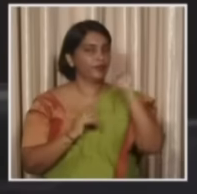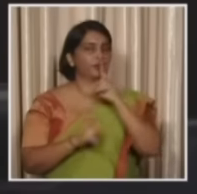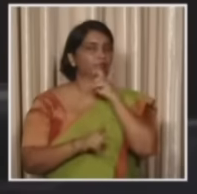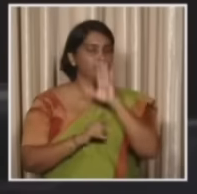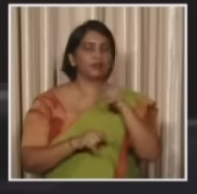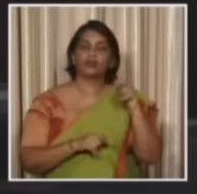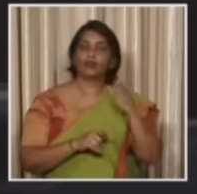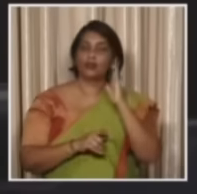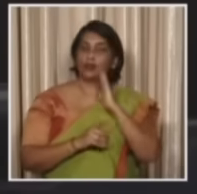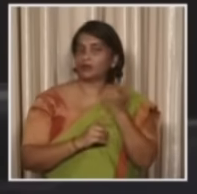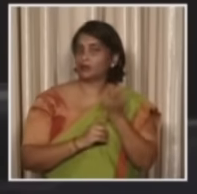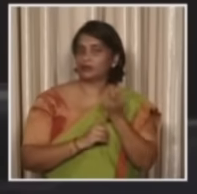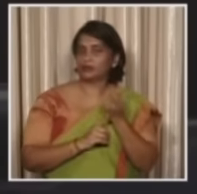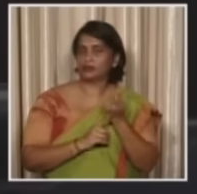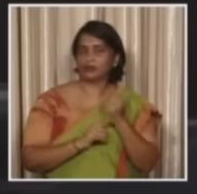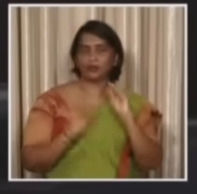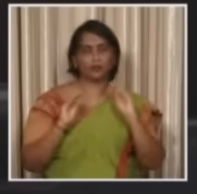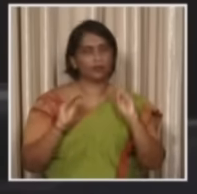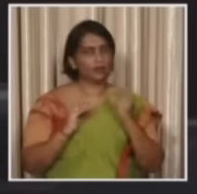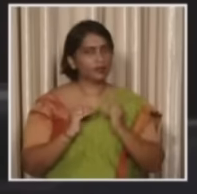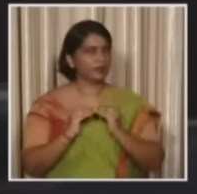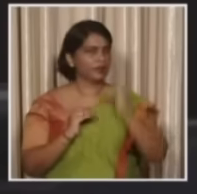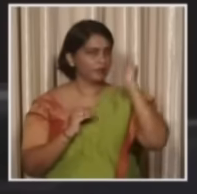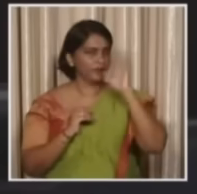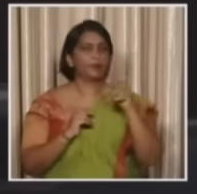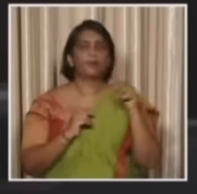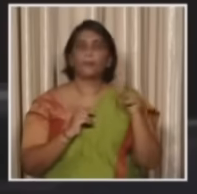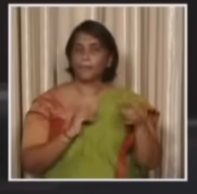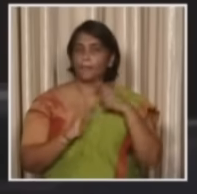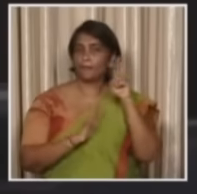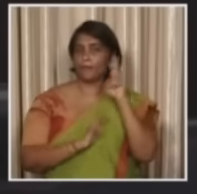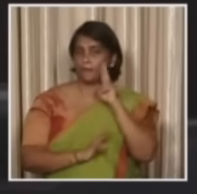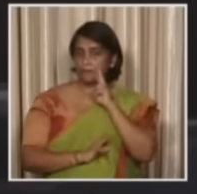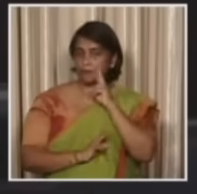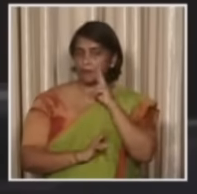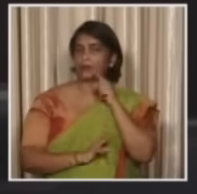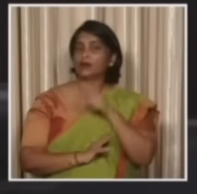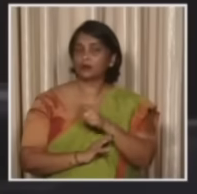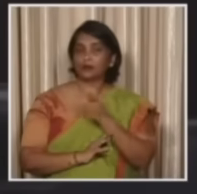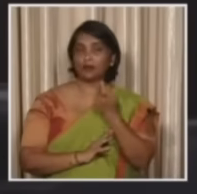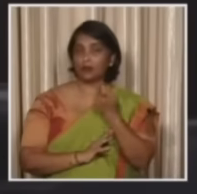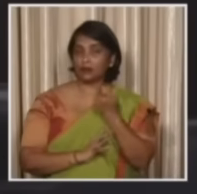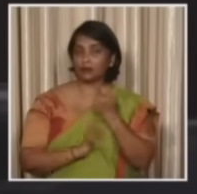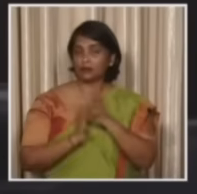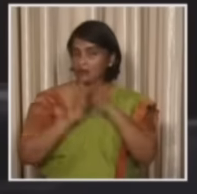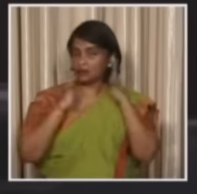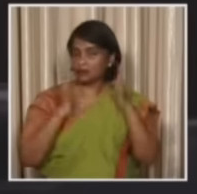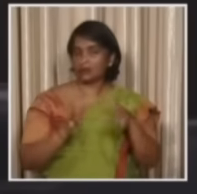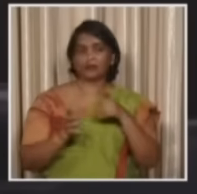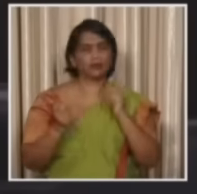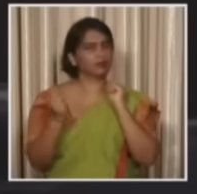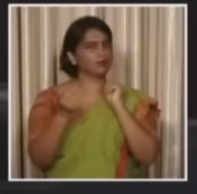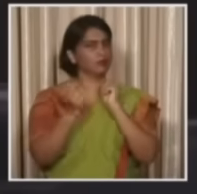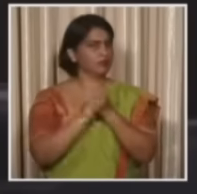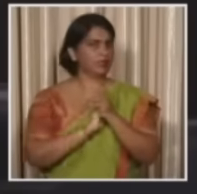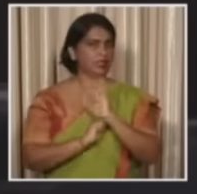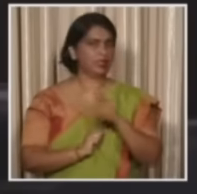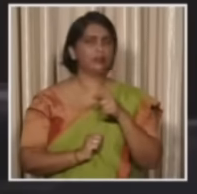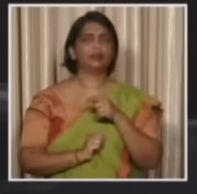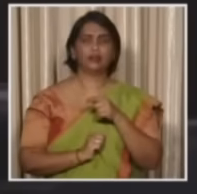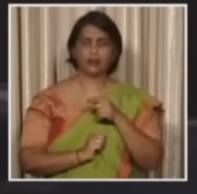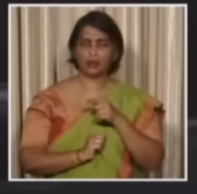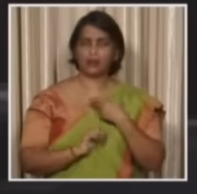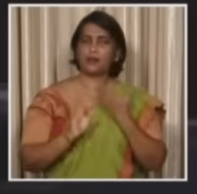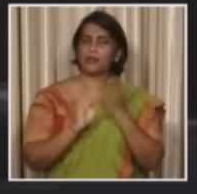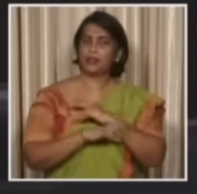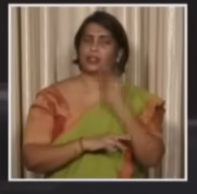ඇත්තටම විදේශ සංචිත යම් ප්‍රමාණයක වැඩි වුණේ මේ රනිල් වික්‍රමසිංහගේ ආර්ථිකයේ මහලොකු විජ්ජාවකින් නෙමෙයි.